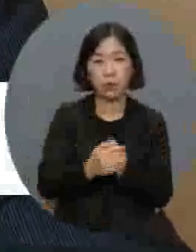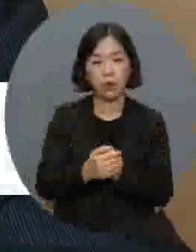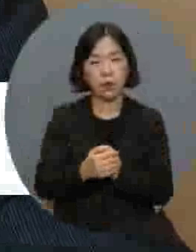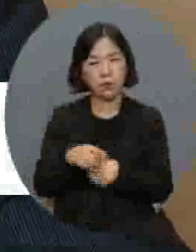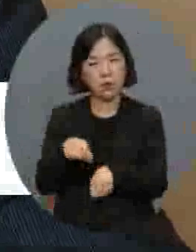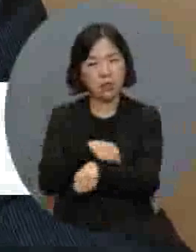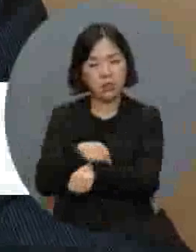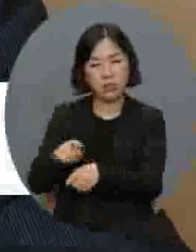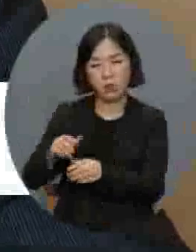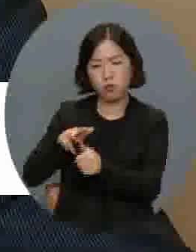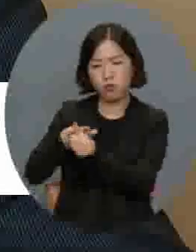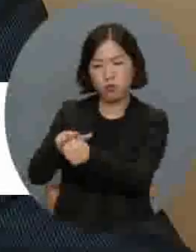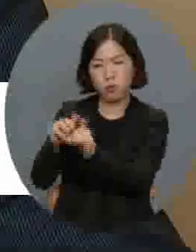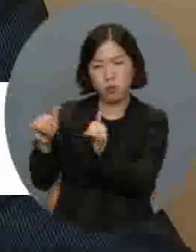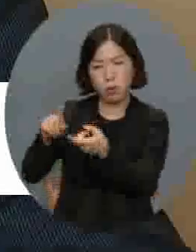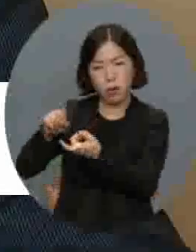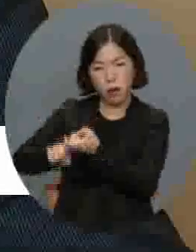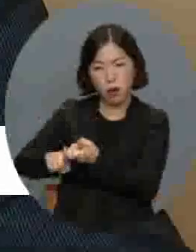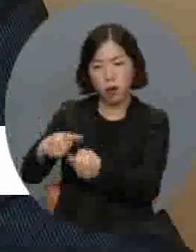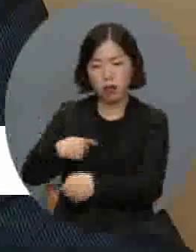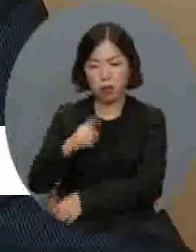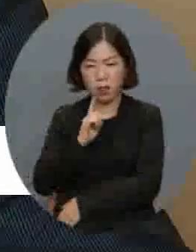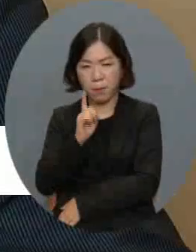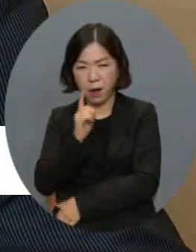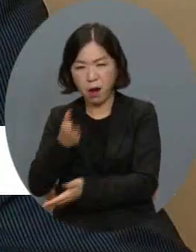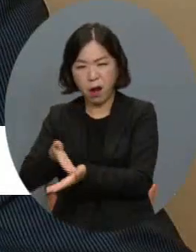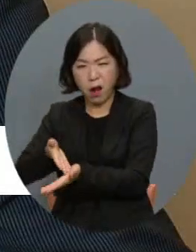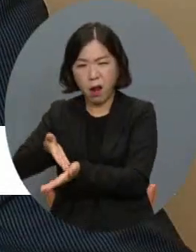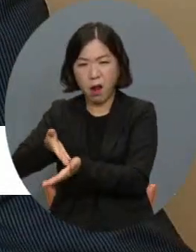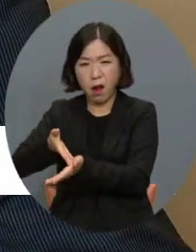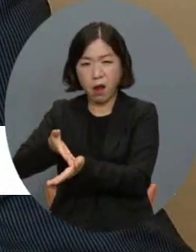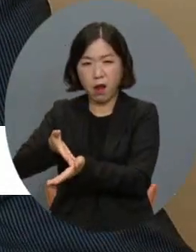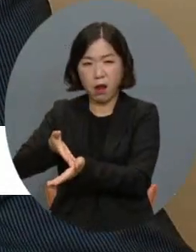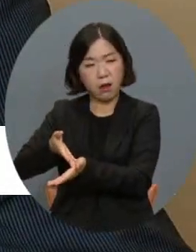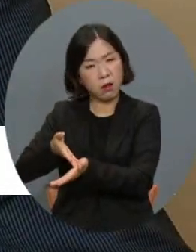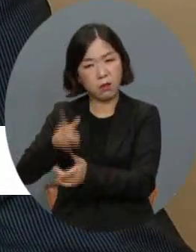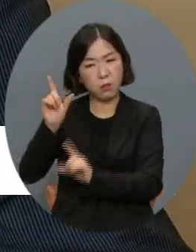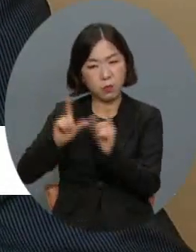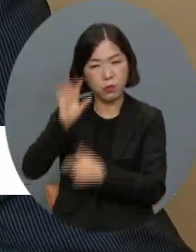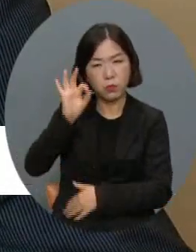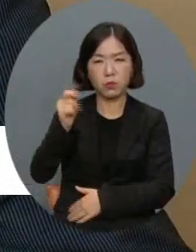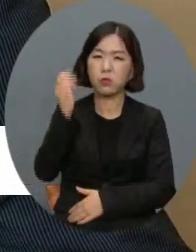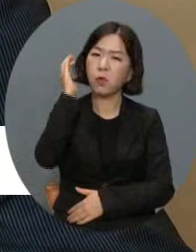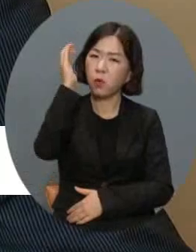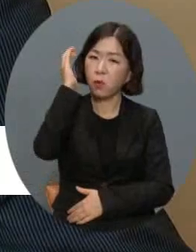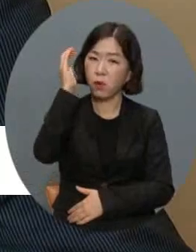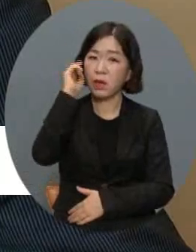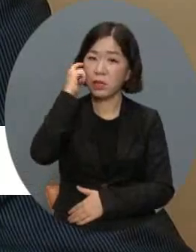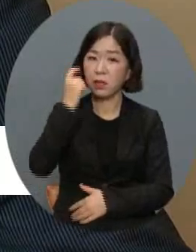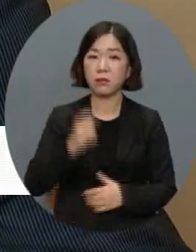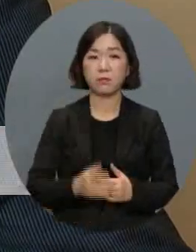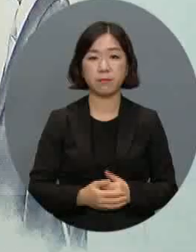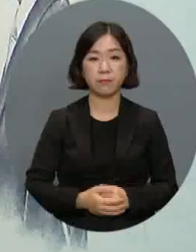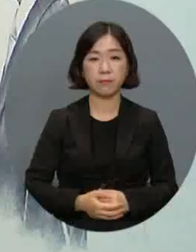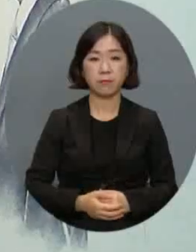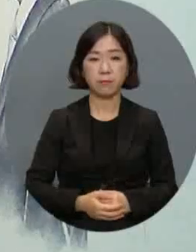특정 후보하고 연계해서 자기 목소리 내는데 급급한 거는 저는 조금 곤란하다는 생각이 좀